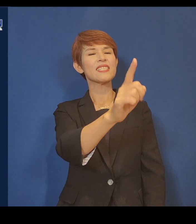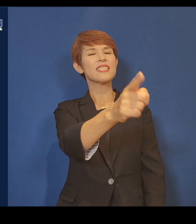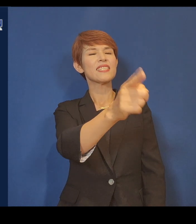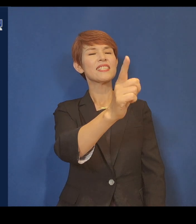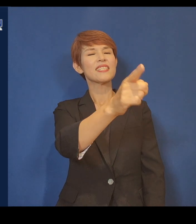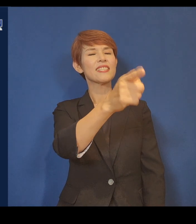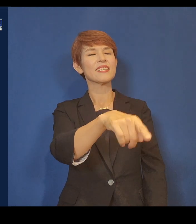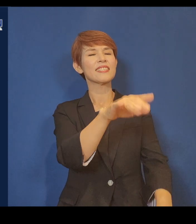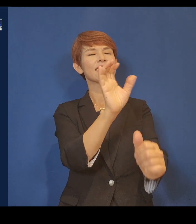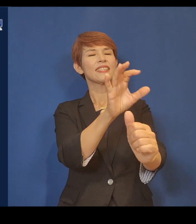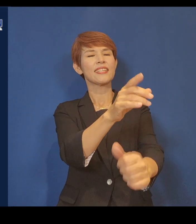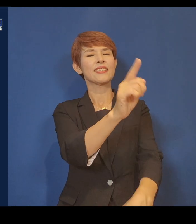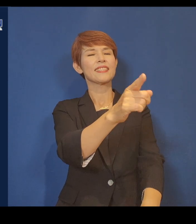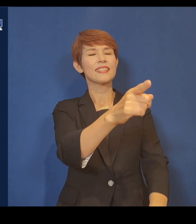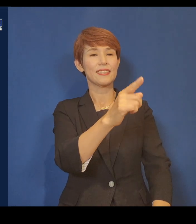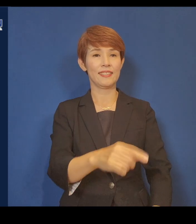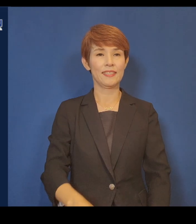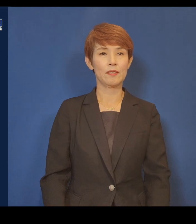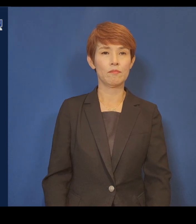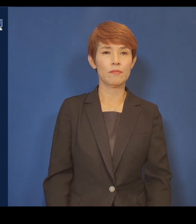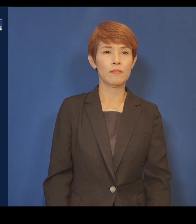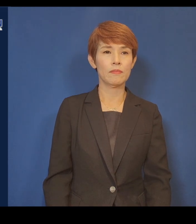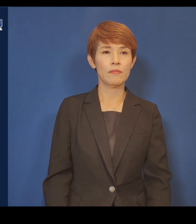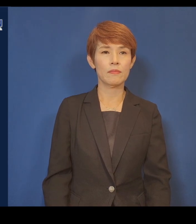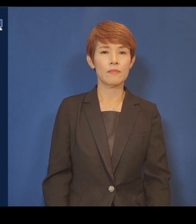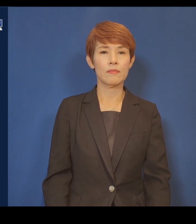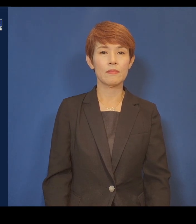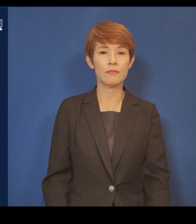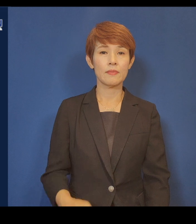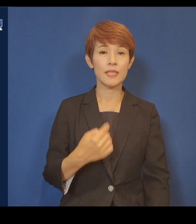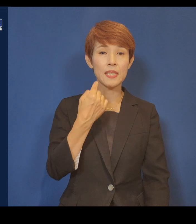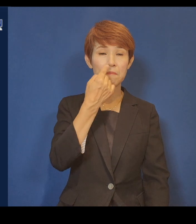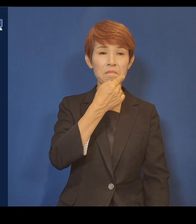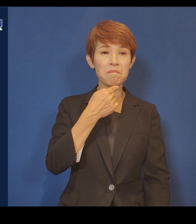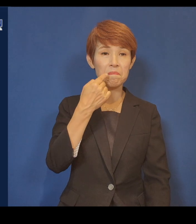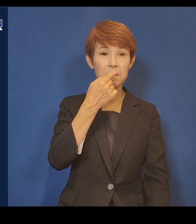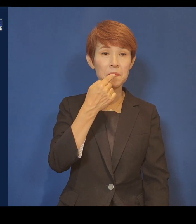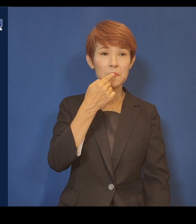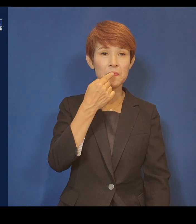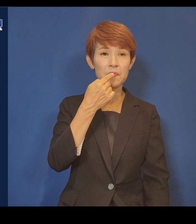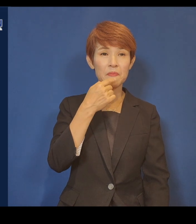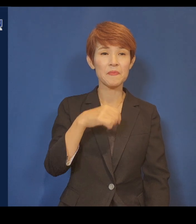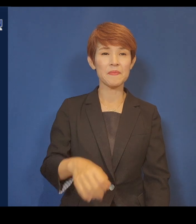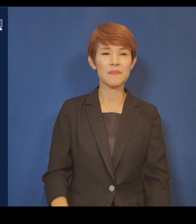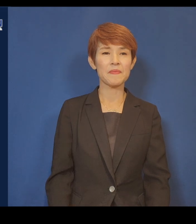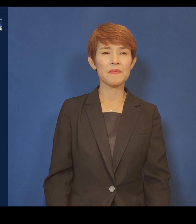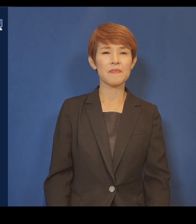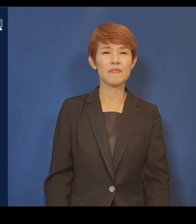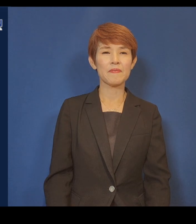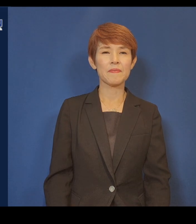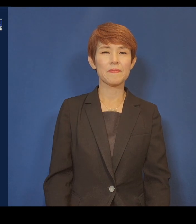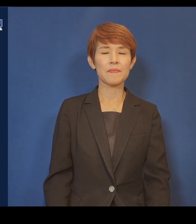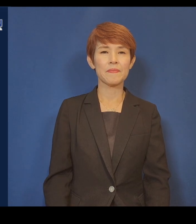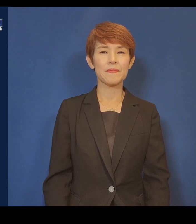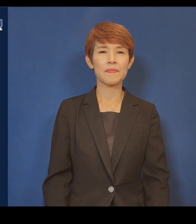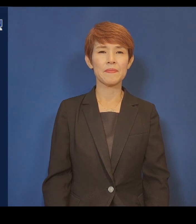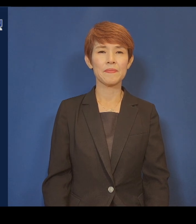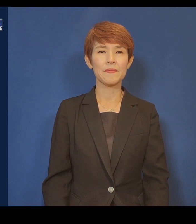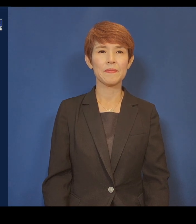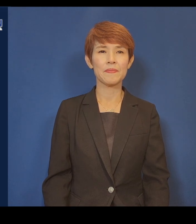가르치려고 들고 혼내려고 들어요. 입은요, 앞니는 장검 같고 어금니는 군도 같아서,